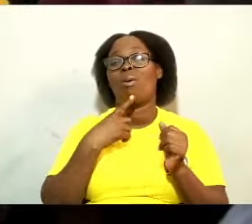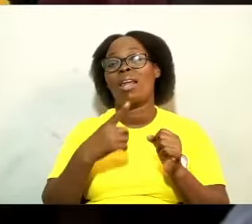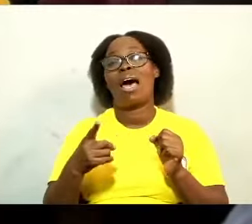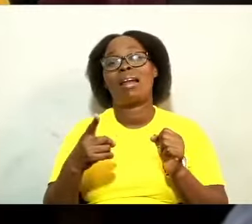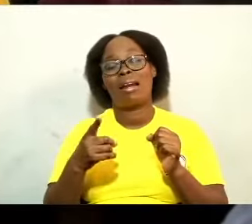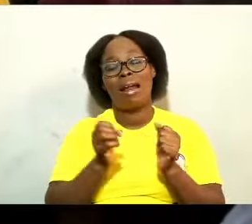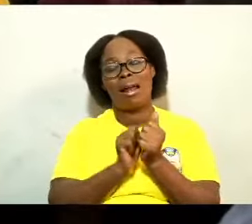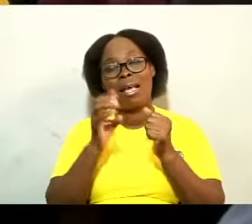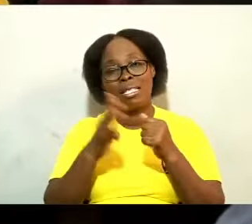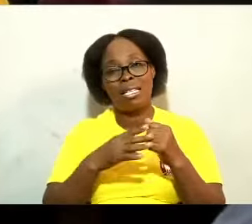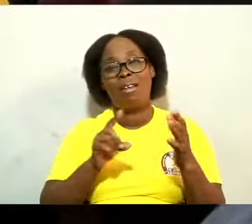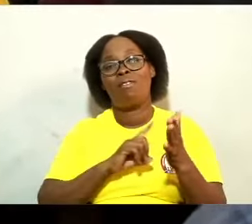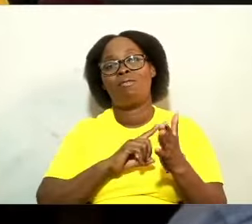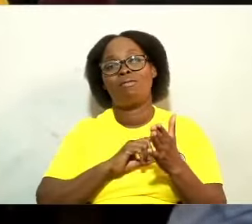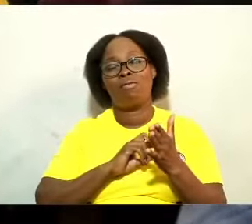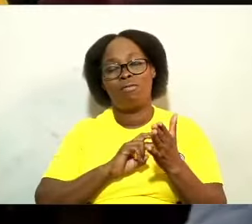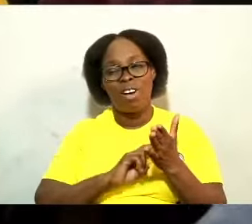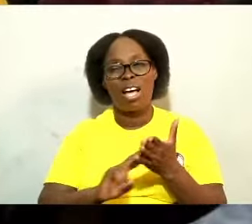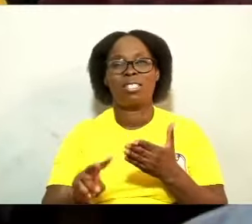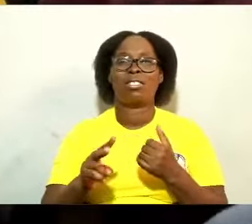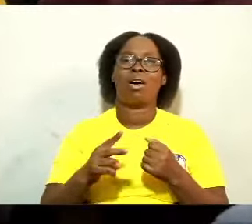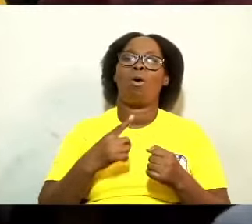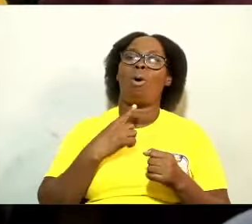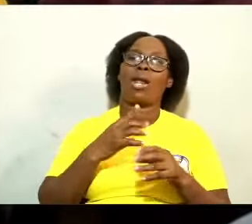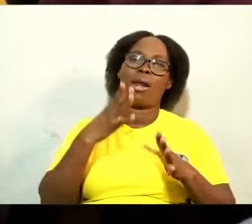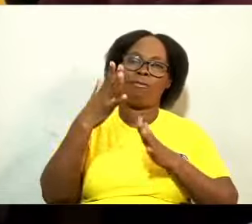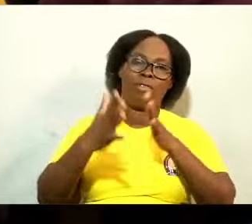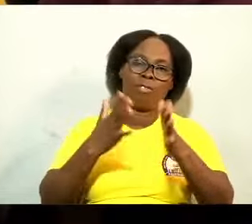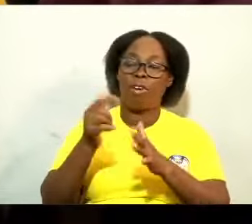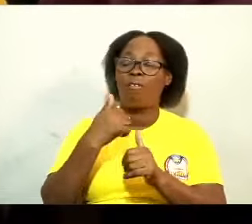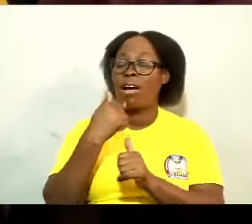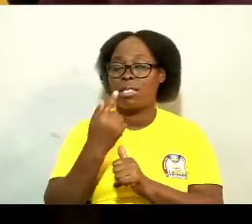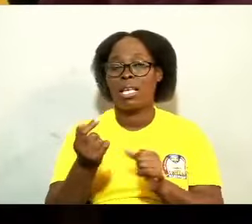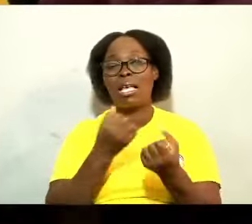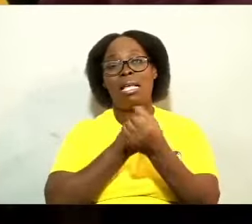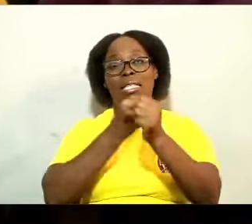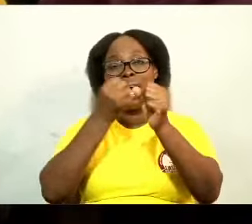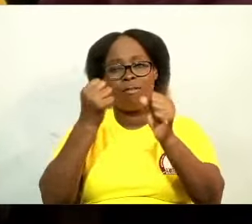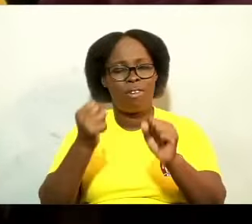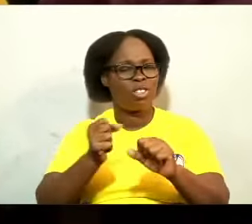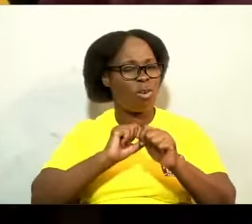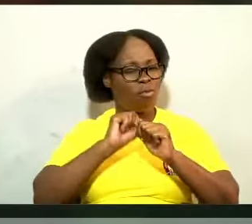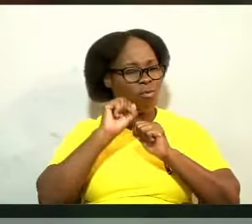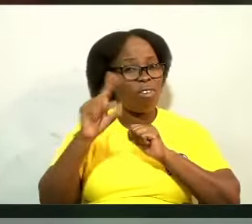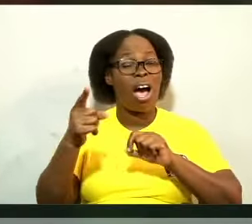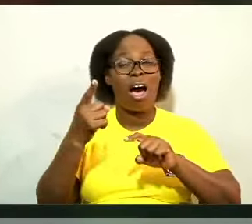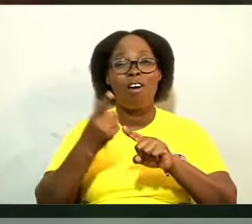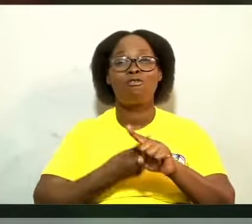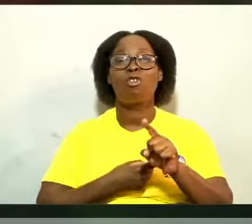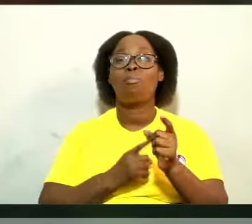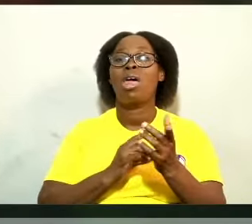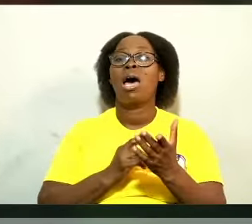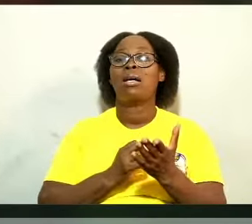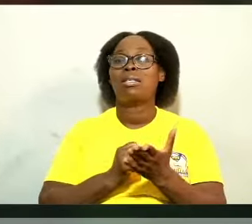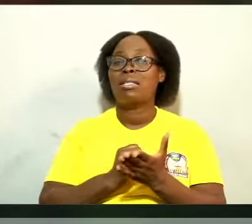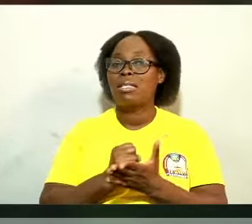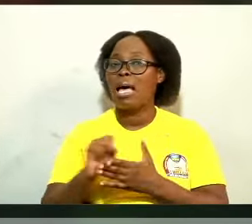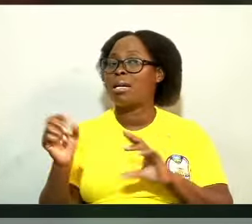la 155 anasema wokovu umbali na wasio haki,